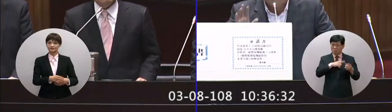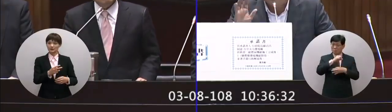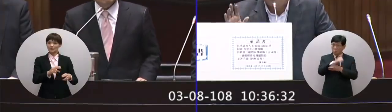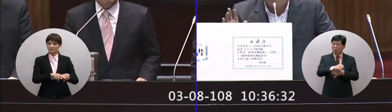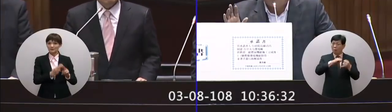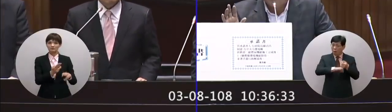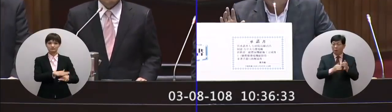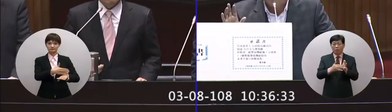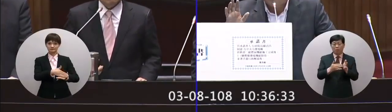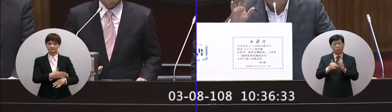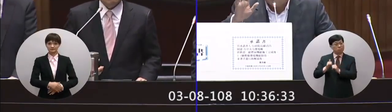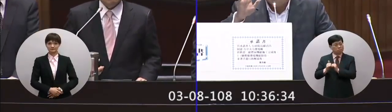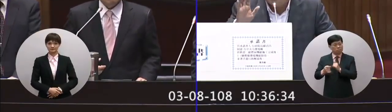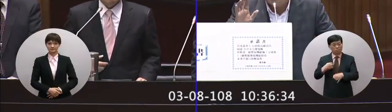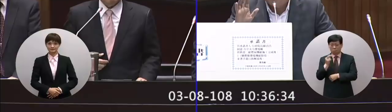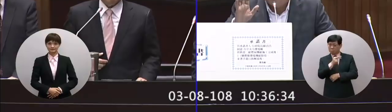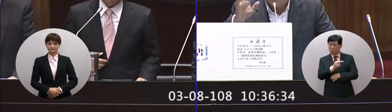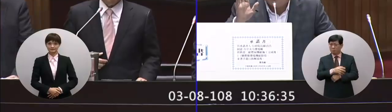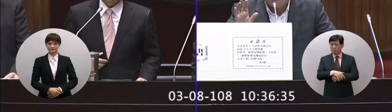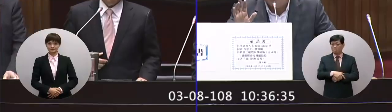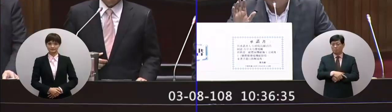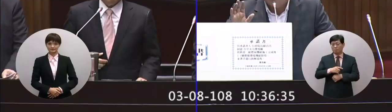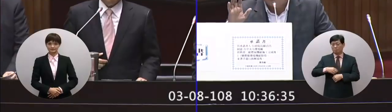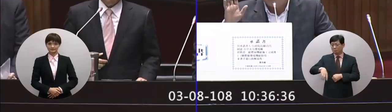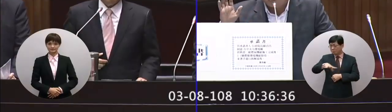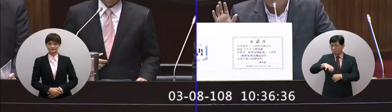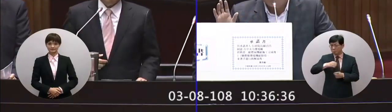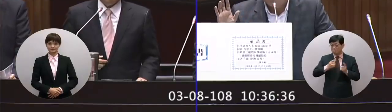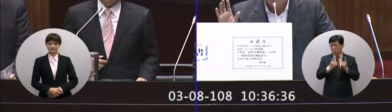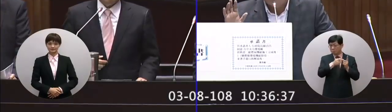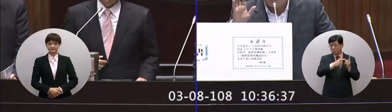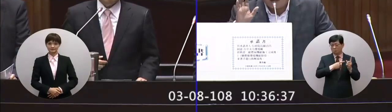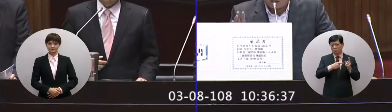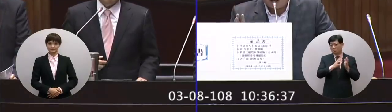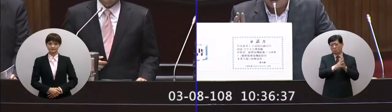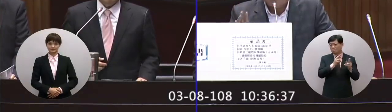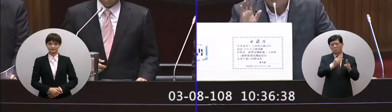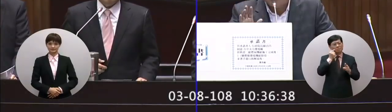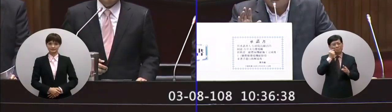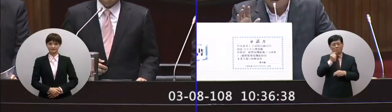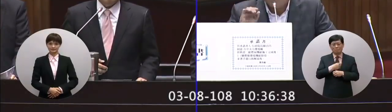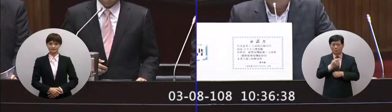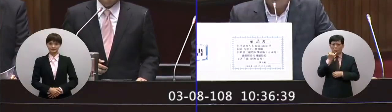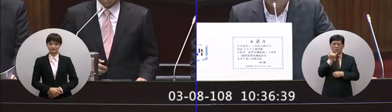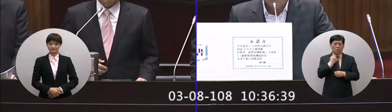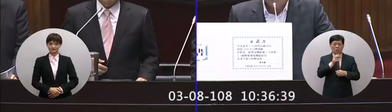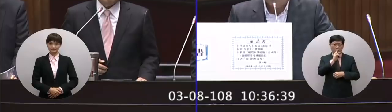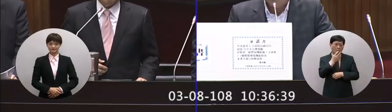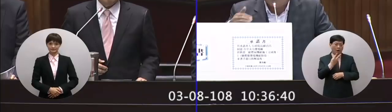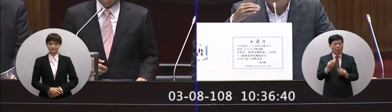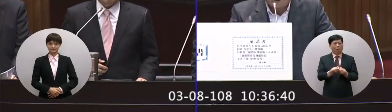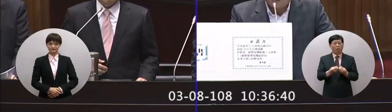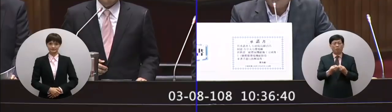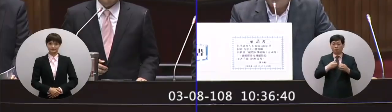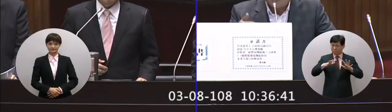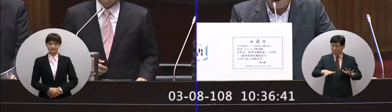诺，百姓、乡亲、我们的群众对于政府的承诺是完全没有信心的，随时可以被推翻的，所